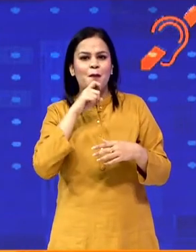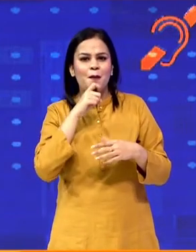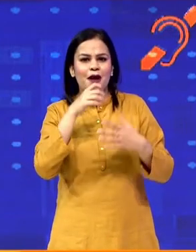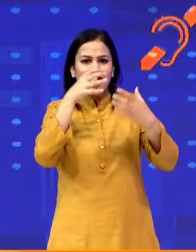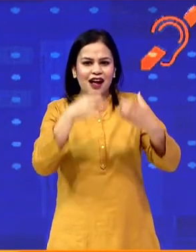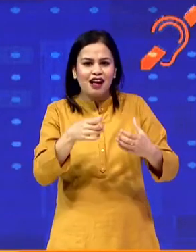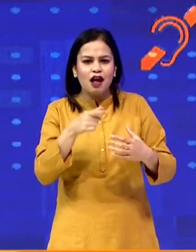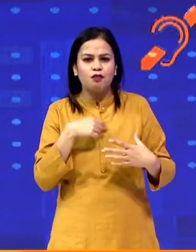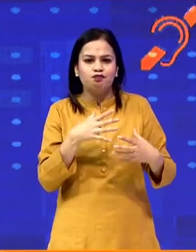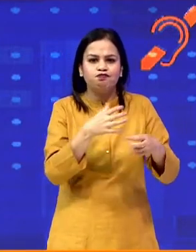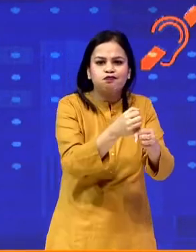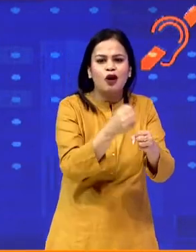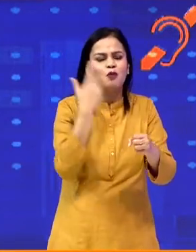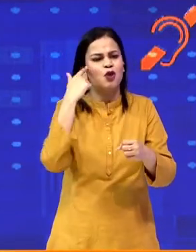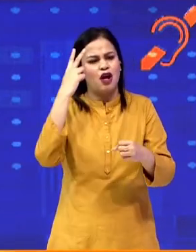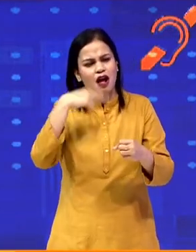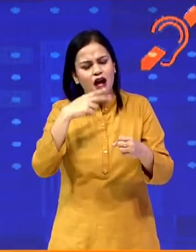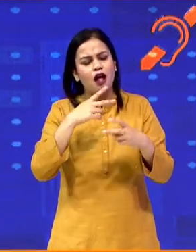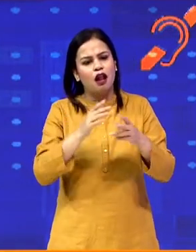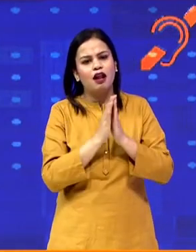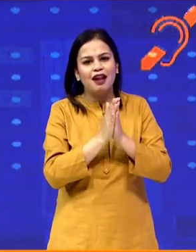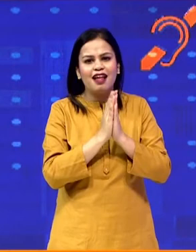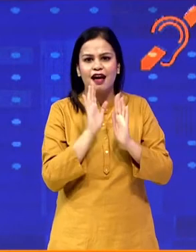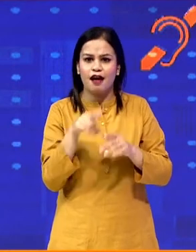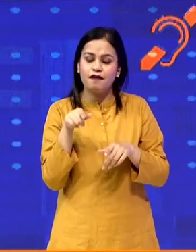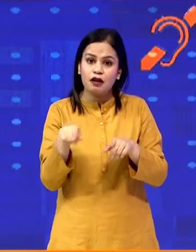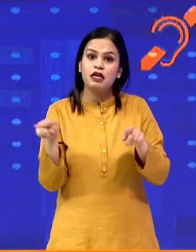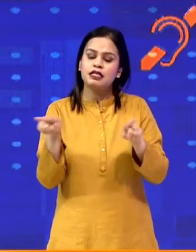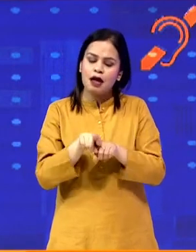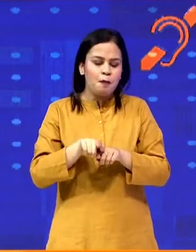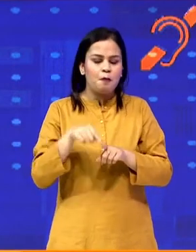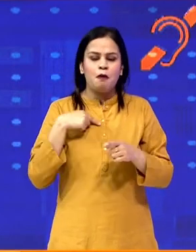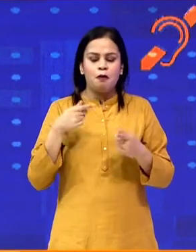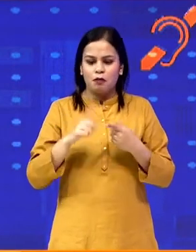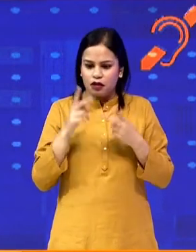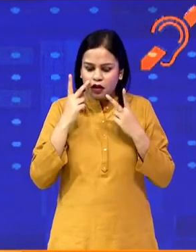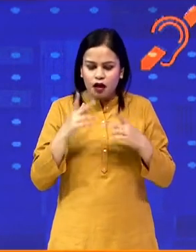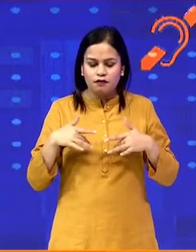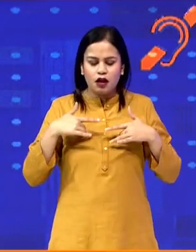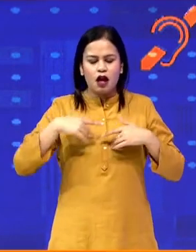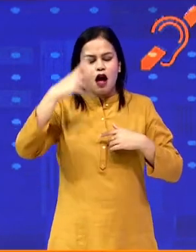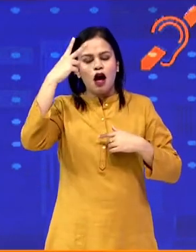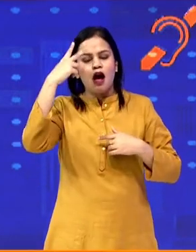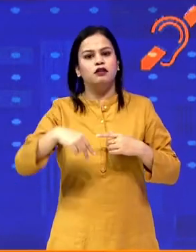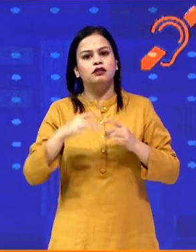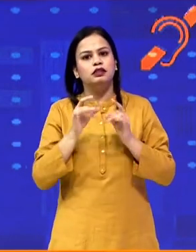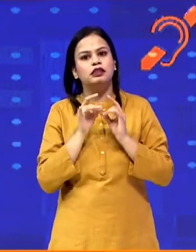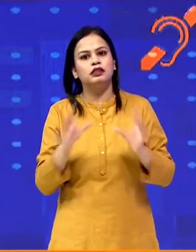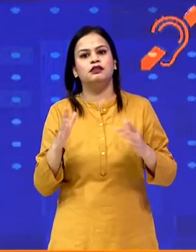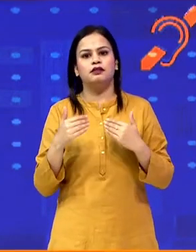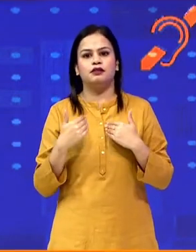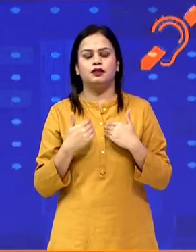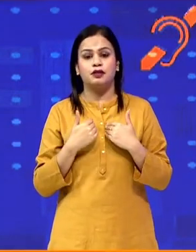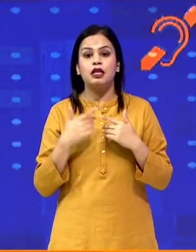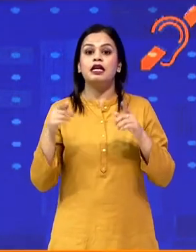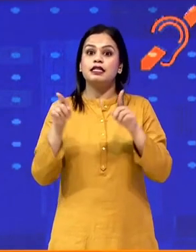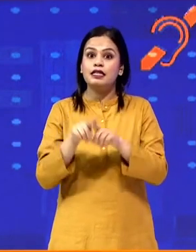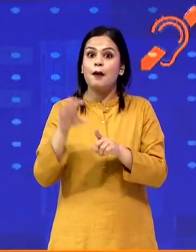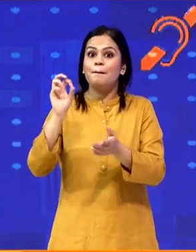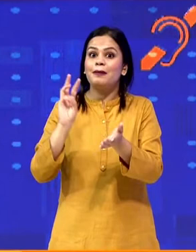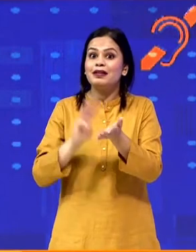फैमिली मेंबर तो मुझे मैं बाहर राय जोर से चिल्लाते चलते इसी बीच मोदी जी गुजरात के